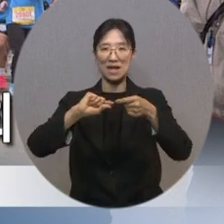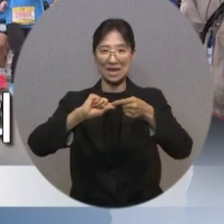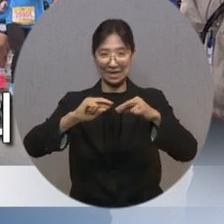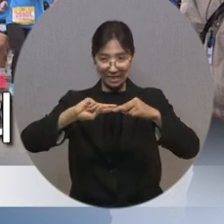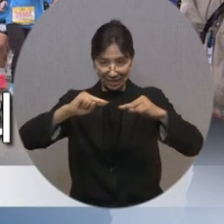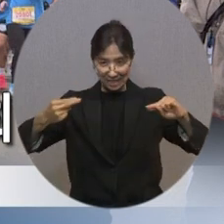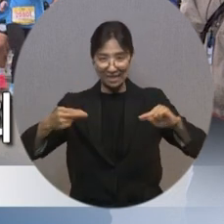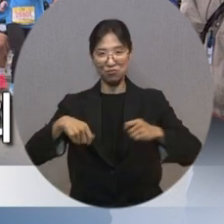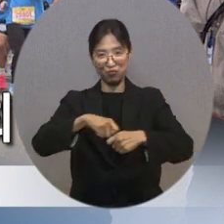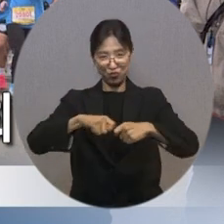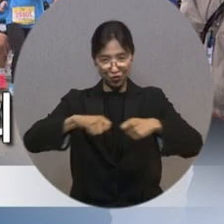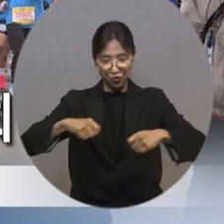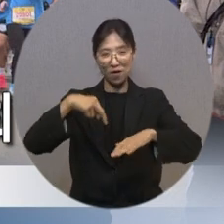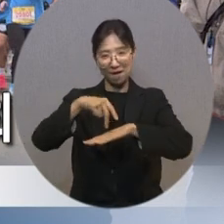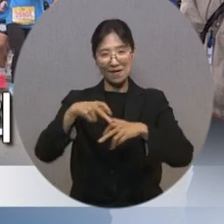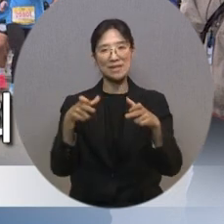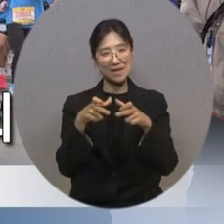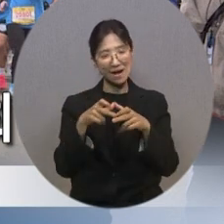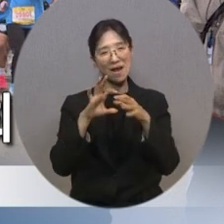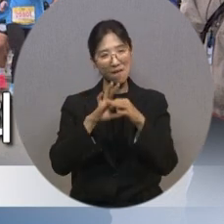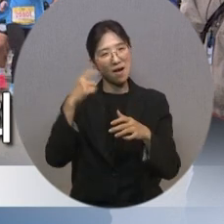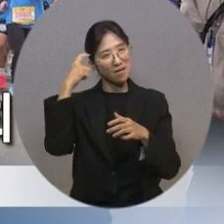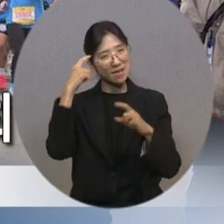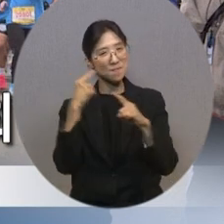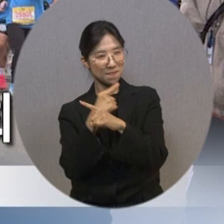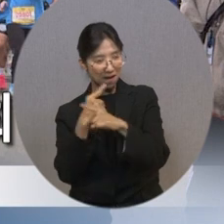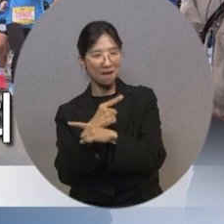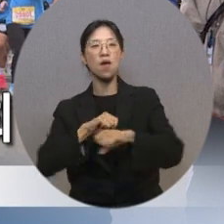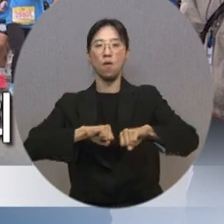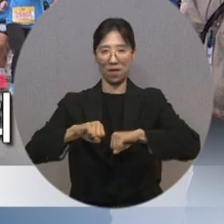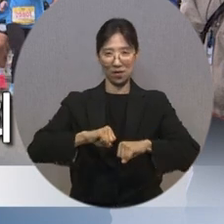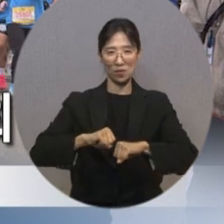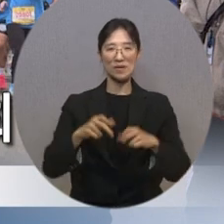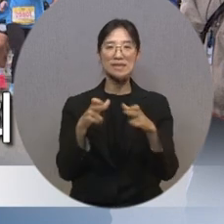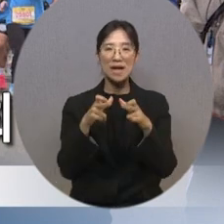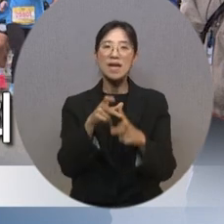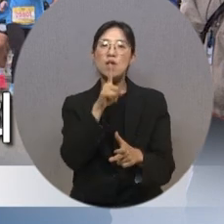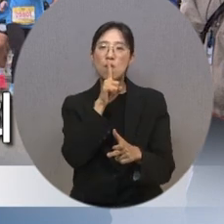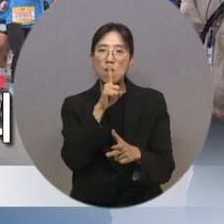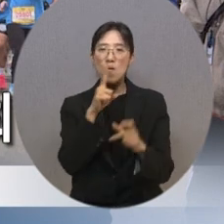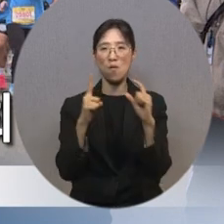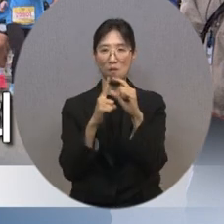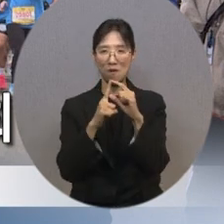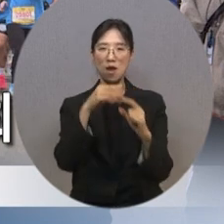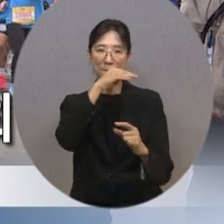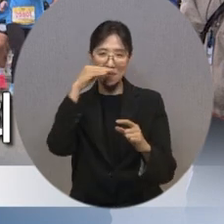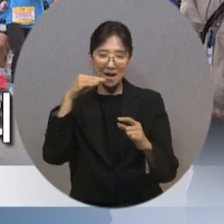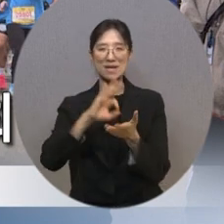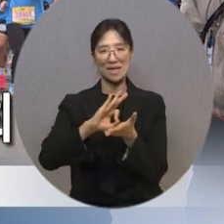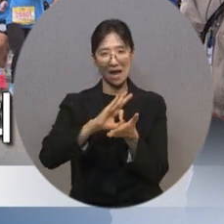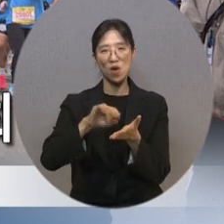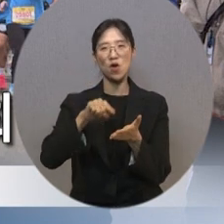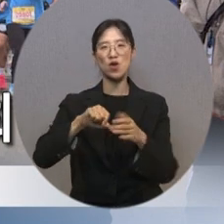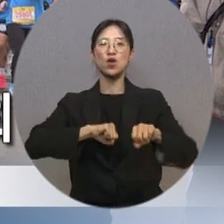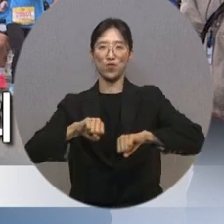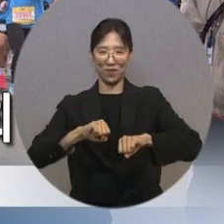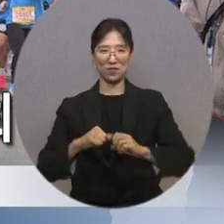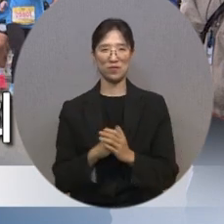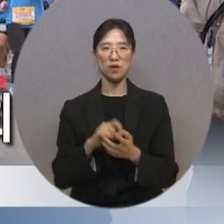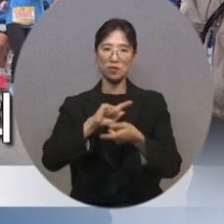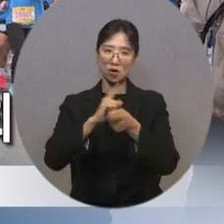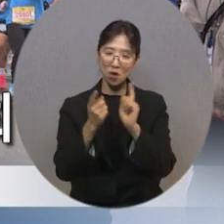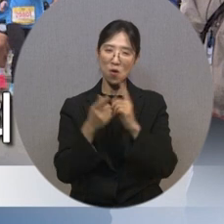묶고 걸으며 장애인에 대한 인식을 돌아보는 캠페인이자 장애인 용어 바르게 쓰기 운동인데요. 서로를